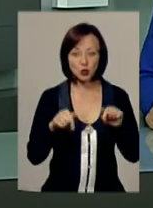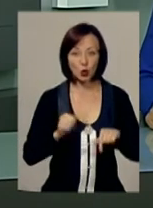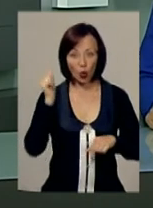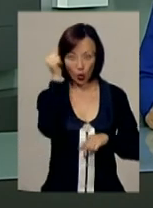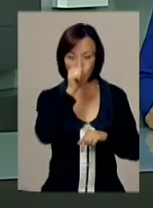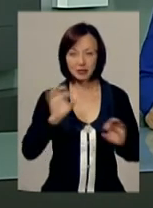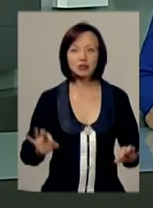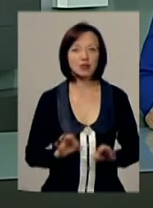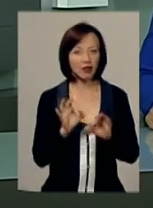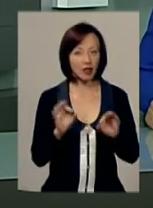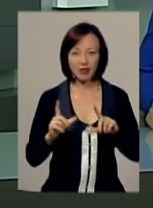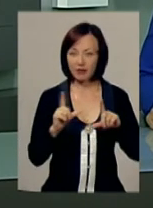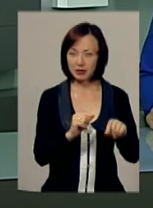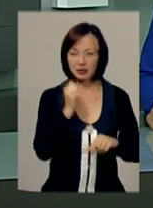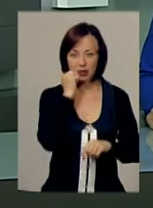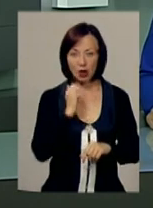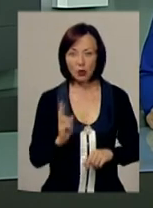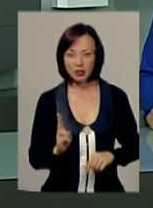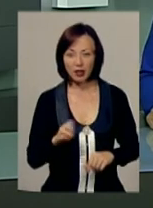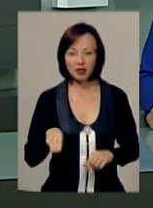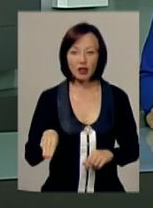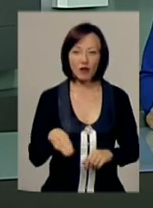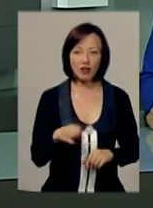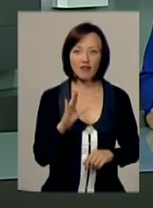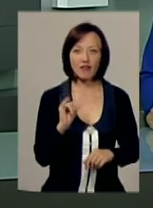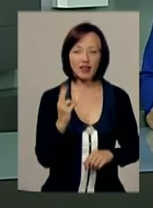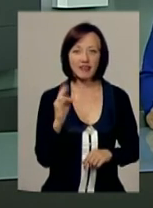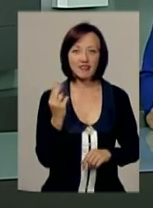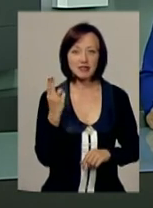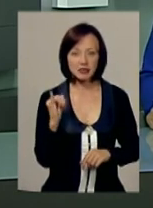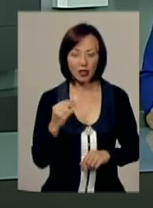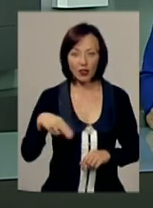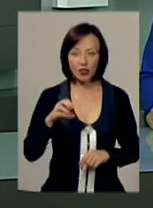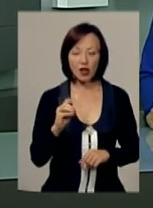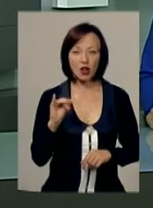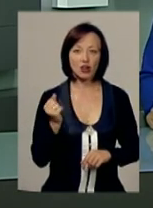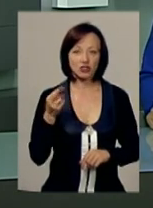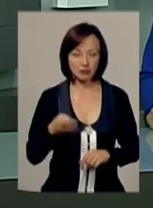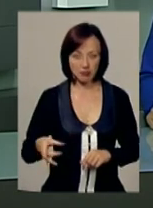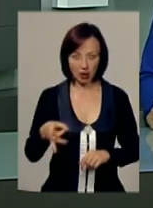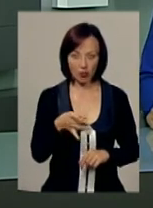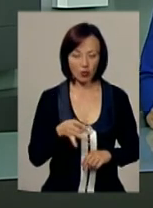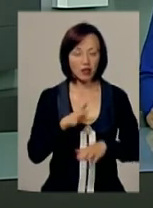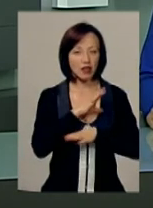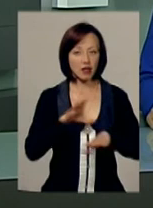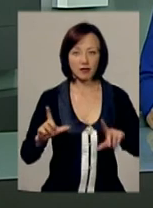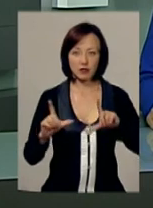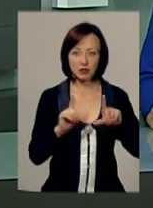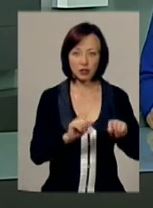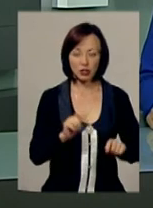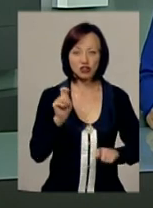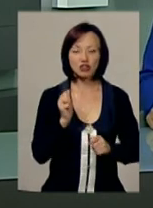виїзду не здійснили у Старокостянтинівський, Теофіпольський, Віньковецький та Дережнянський райони. Не виїжджав на обстеження через